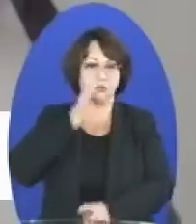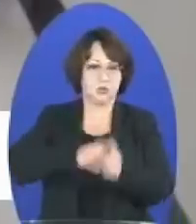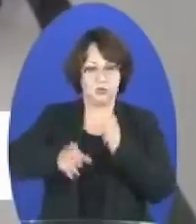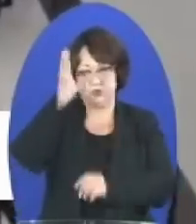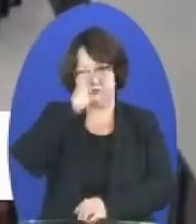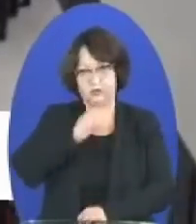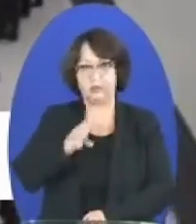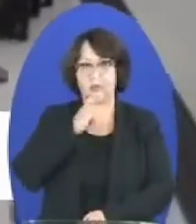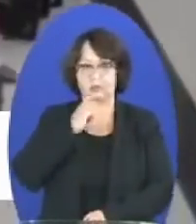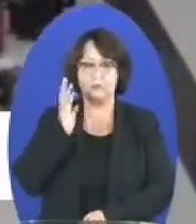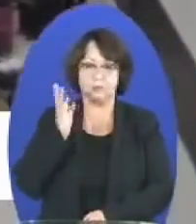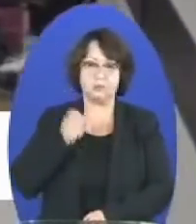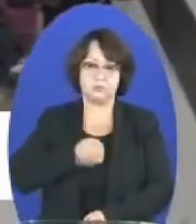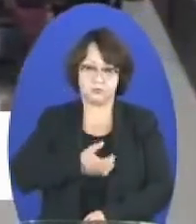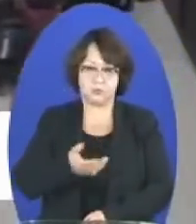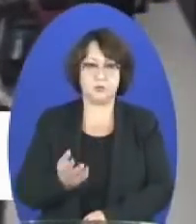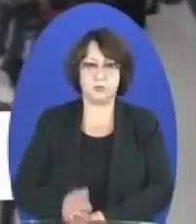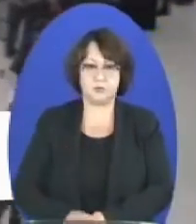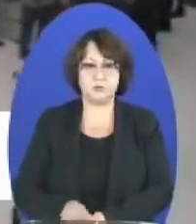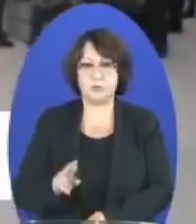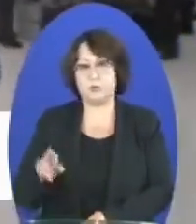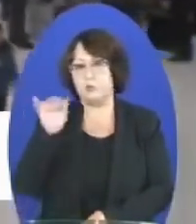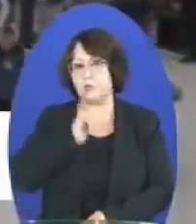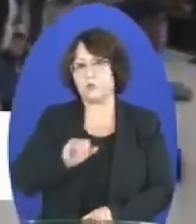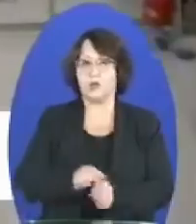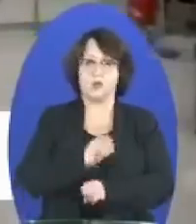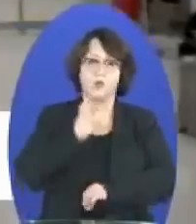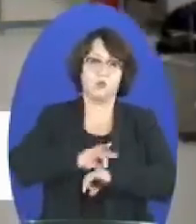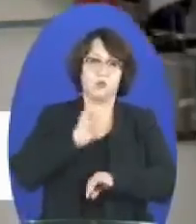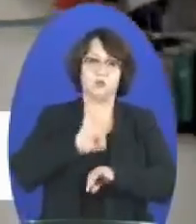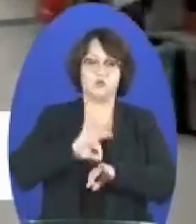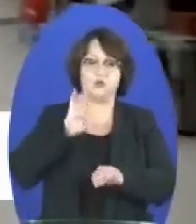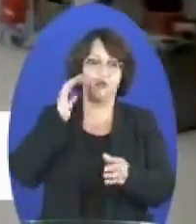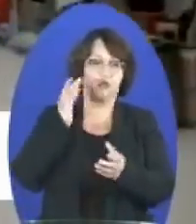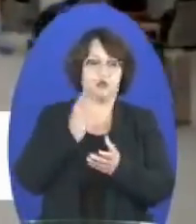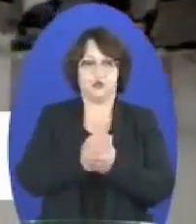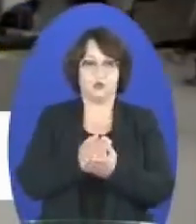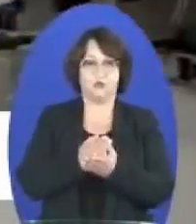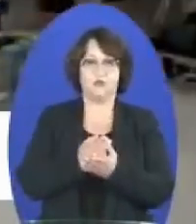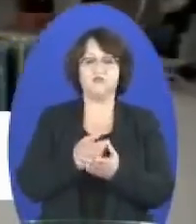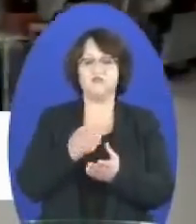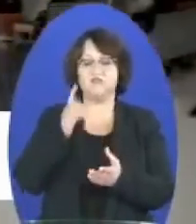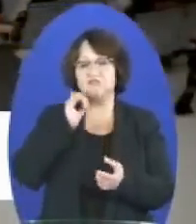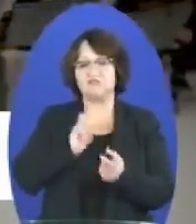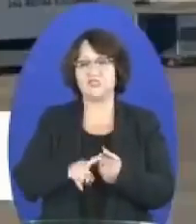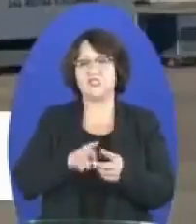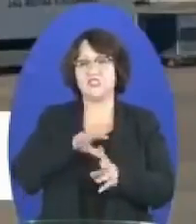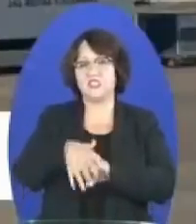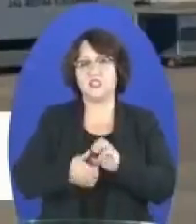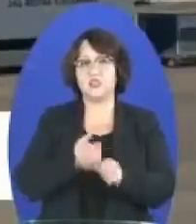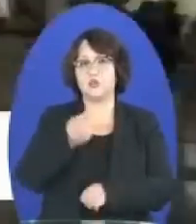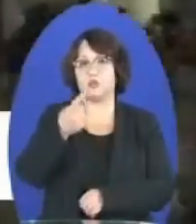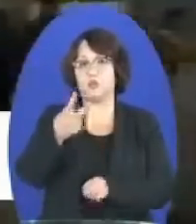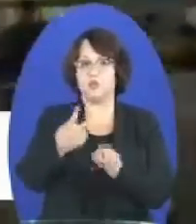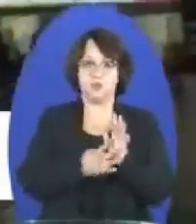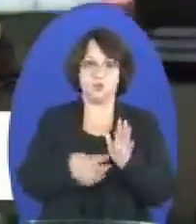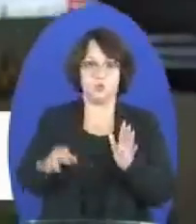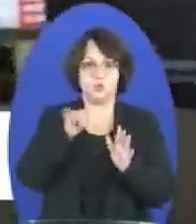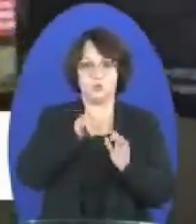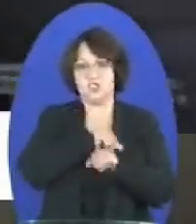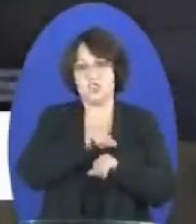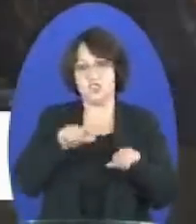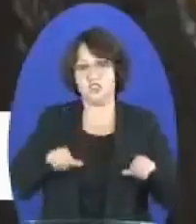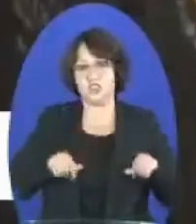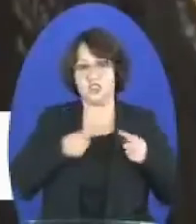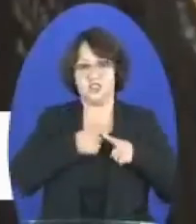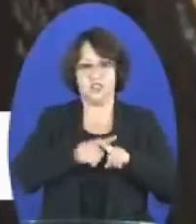Тошимицу Мотеги мэдээлсэн байна. Япон улс нь коронавирусын тархалтыг хязгаарлах зорилгоор дэлхийн 129 орны иргэдийг хилээр нэвтрүүлэхийг хориглоод